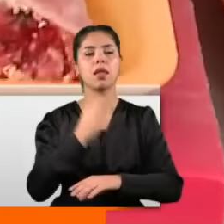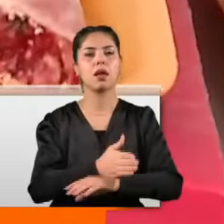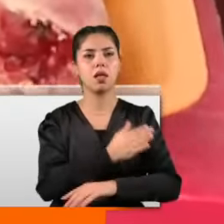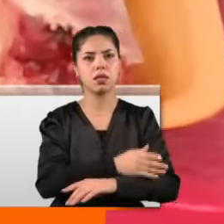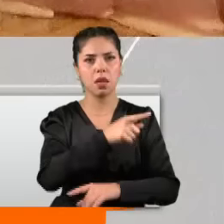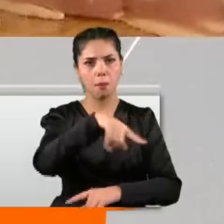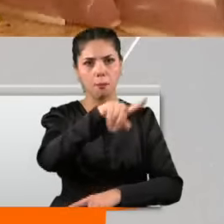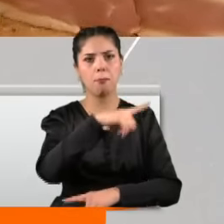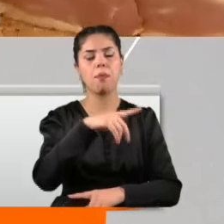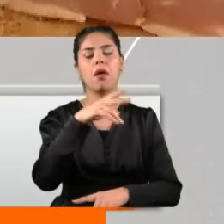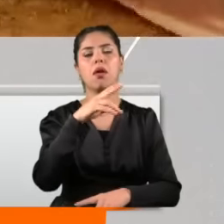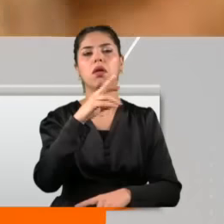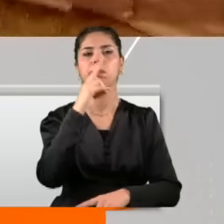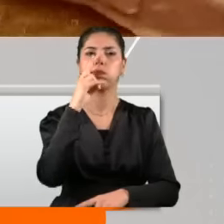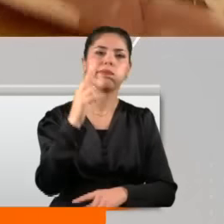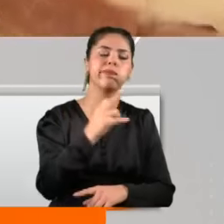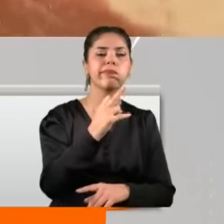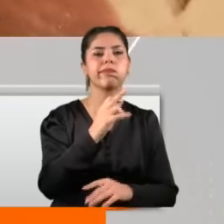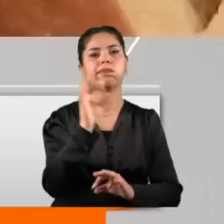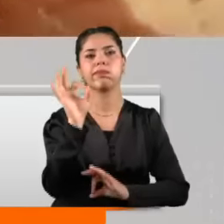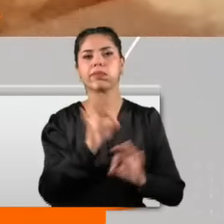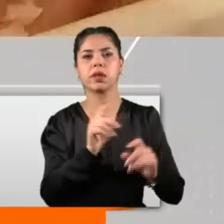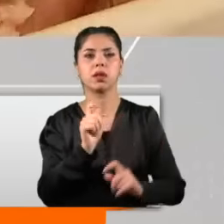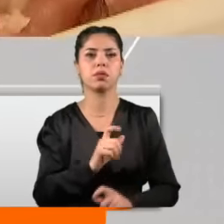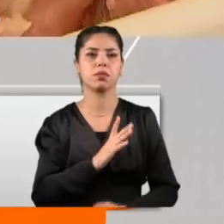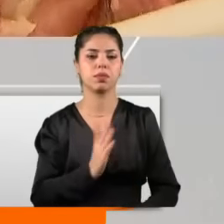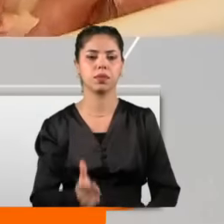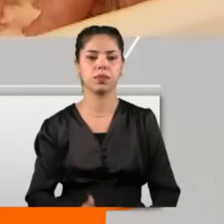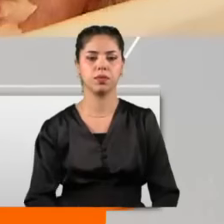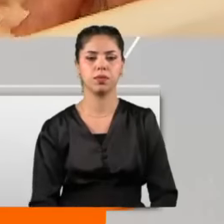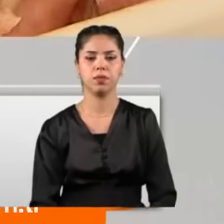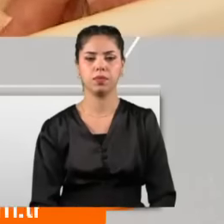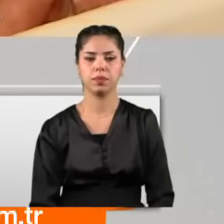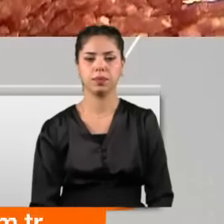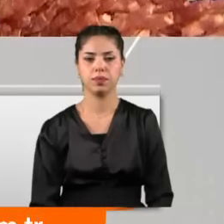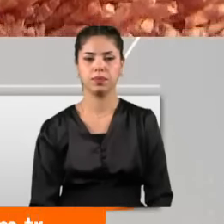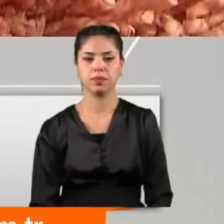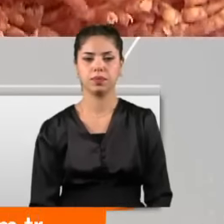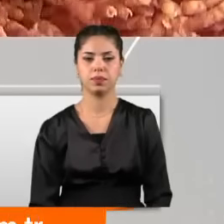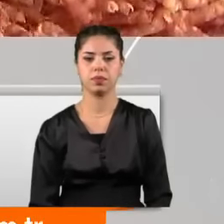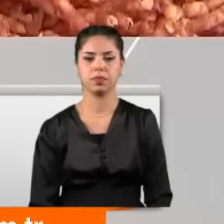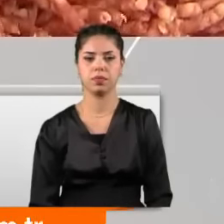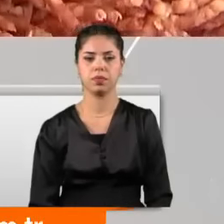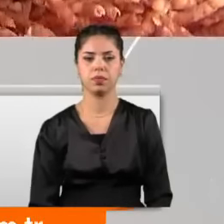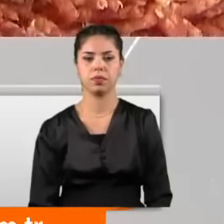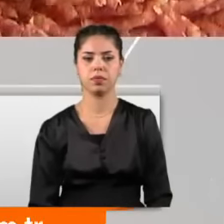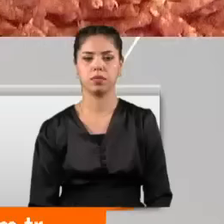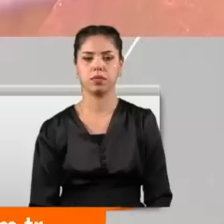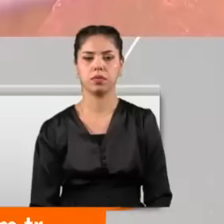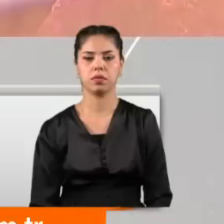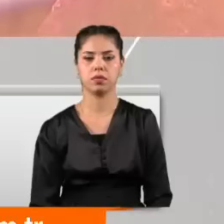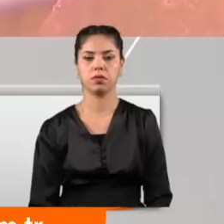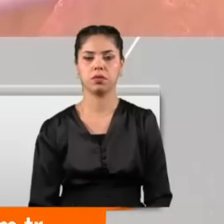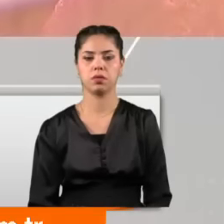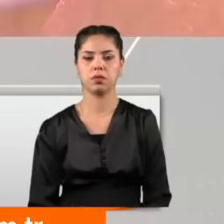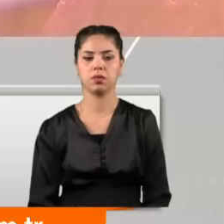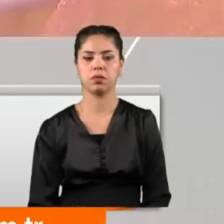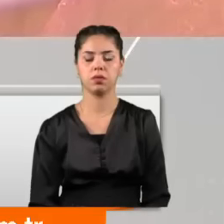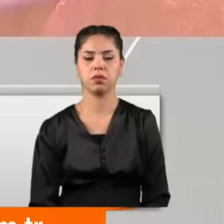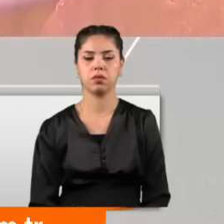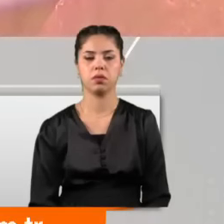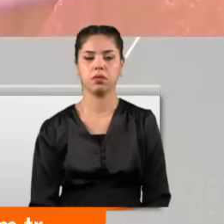oyunlarla kandırıyor. Karaman'ın kuzusu Balıkesir'e götür, Balıkesir kesimhanesinde kesip de o damgayı vurup buraya Balıkesir kuzusu diye bize